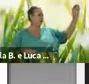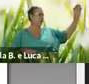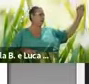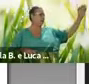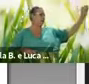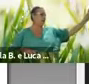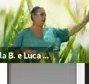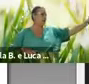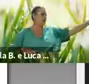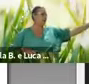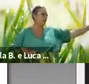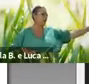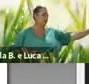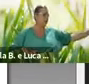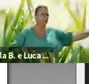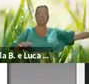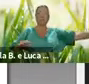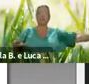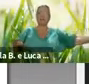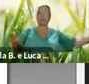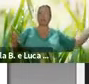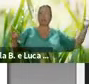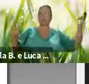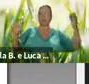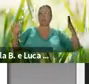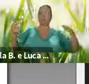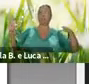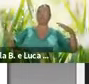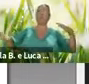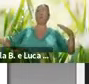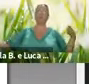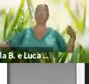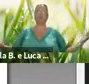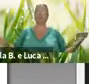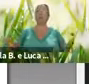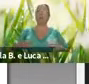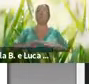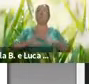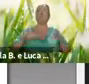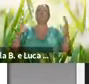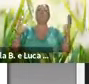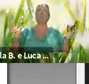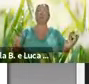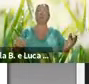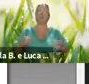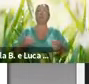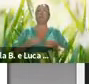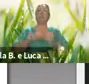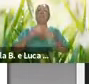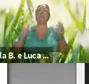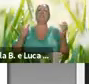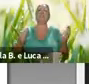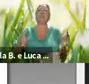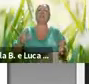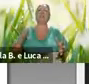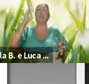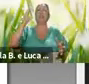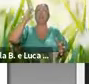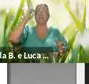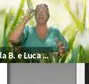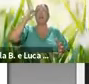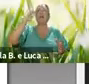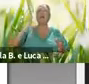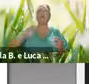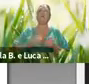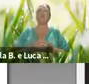moda fare la lettura del tarocco, adesso è moda fare modismo, i vari modismi vari,